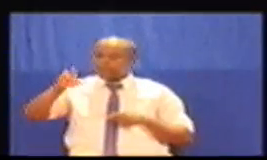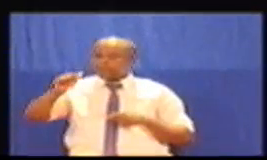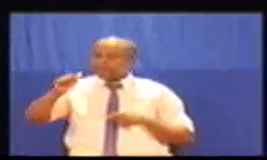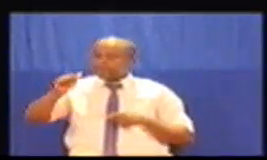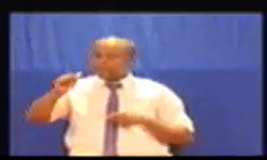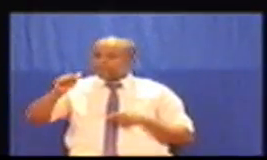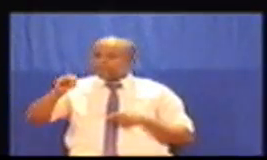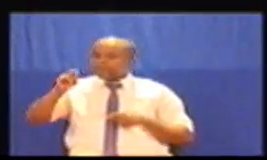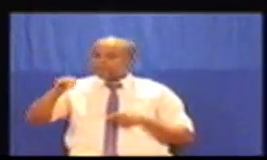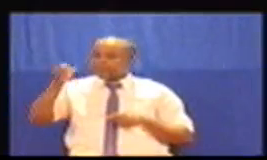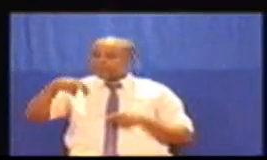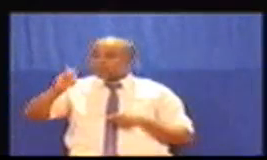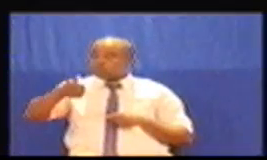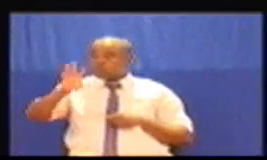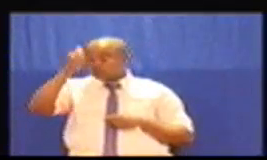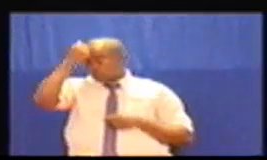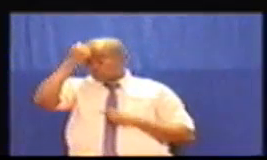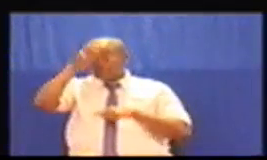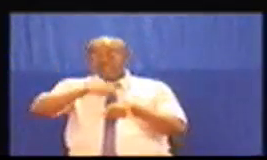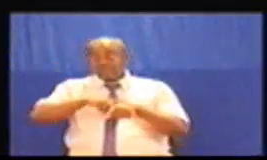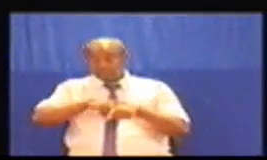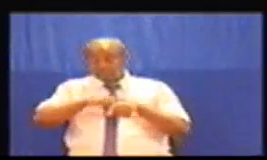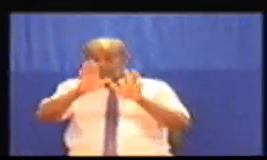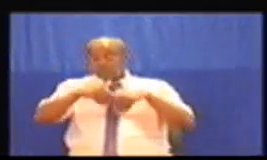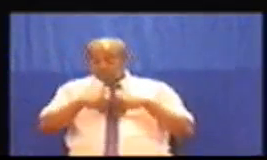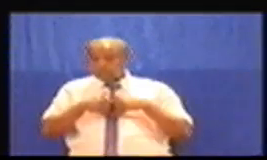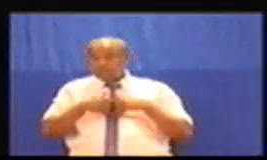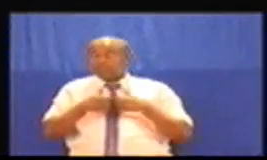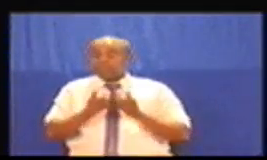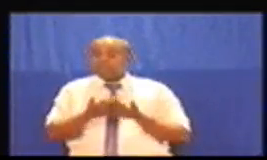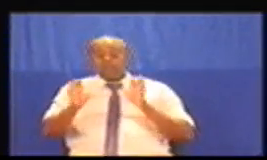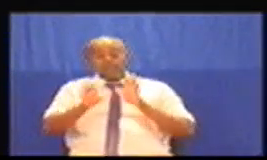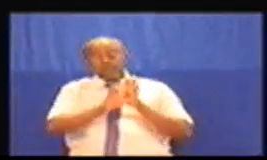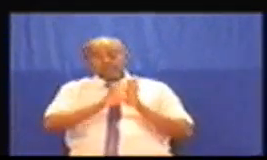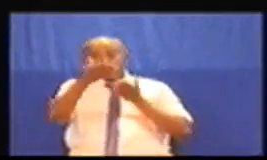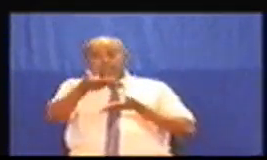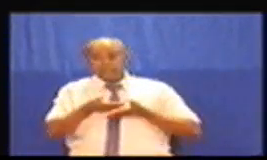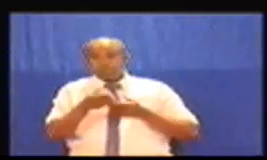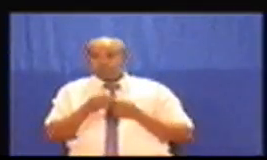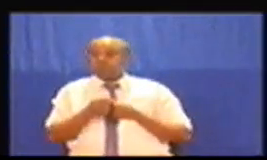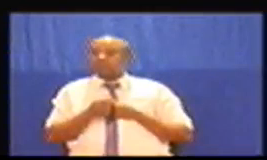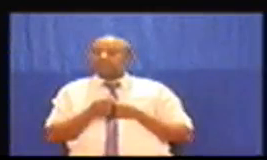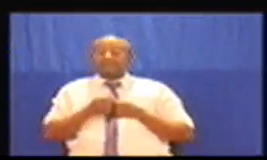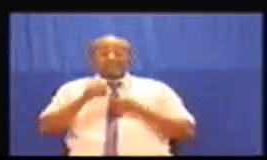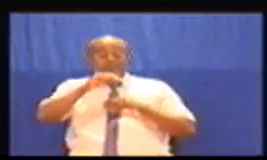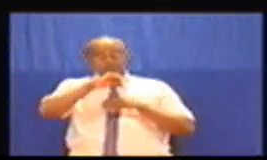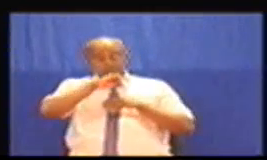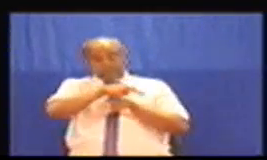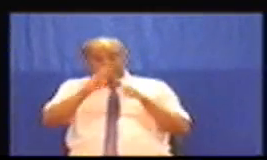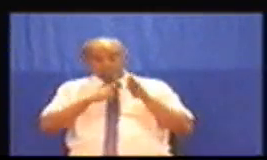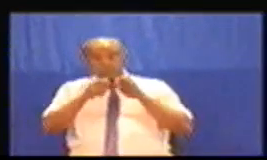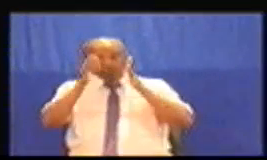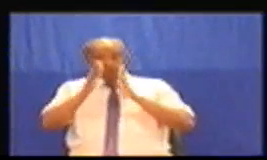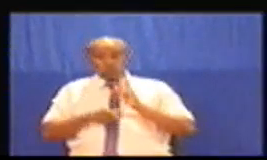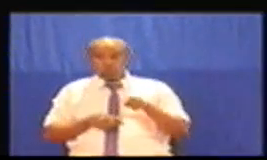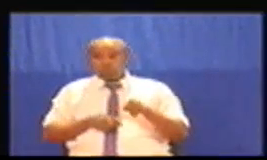na ukumbuka wakati wa bunge la katiba. Karibu sana naibu katibu mkuu,